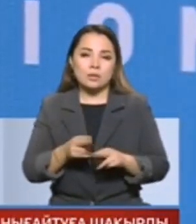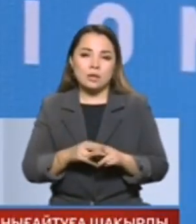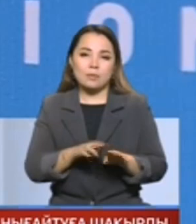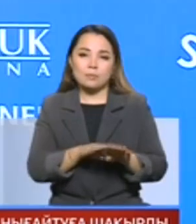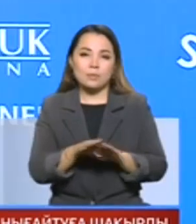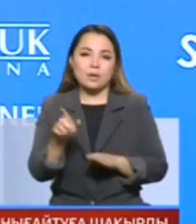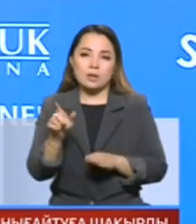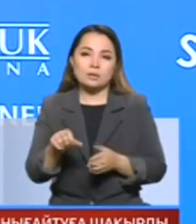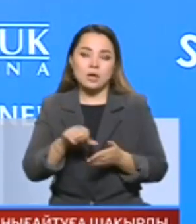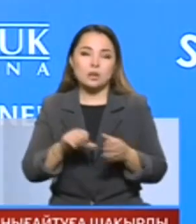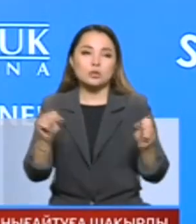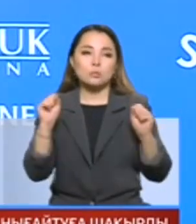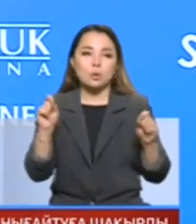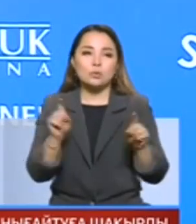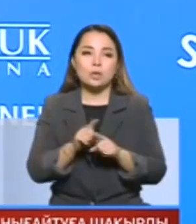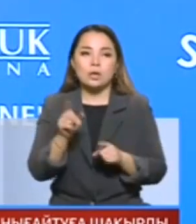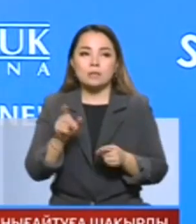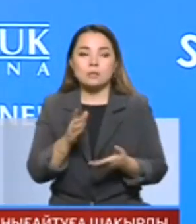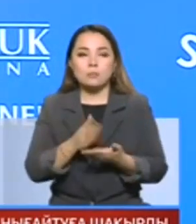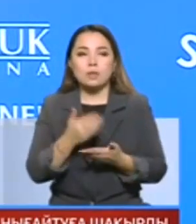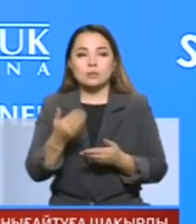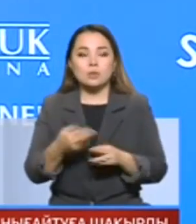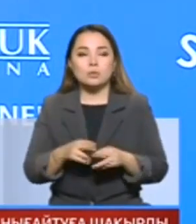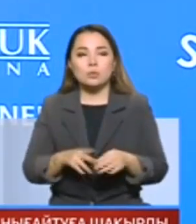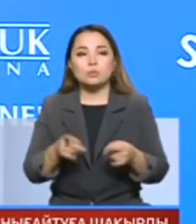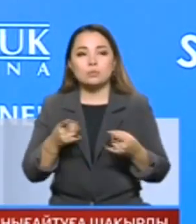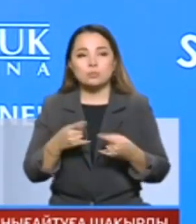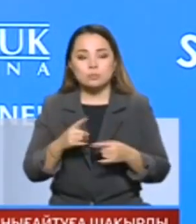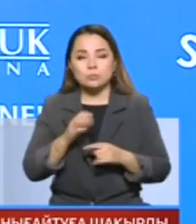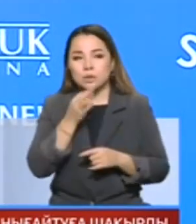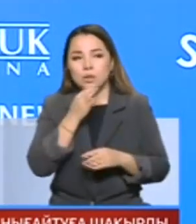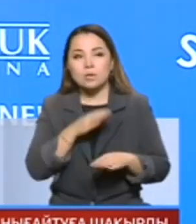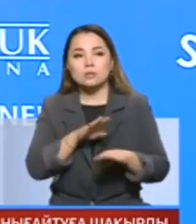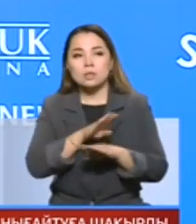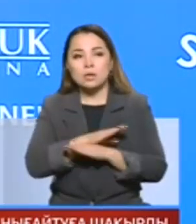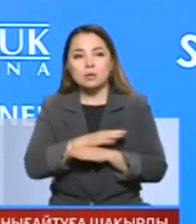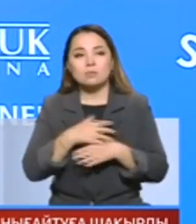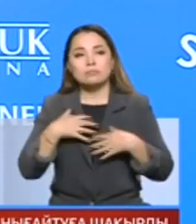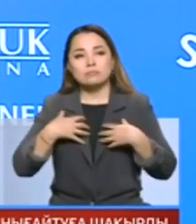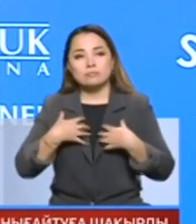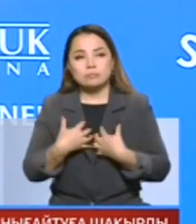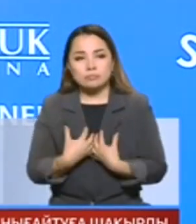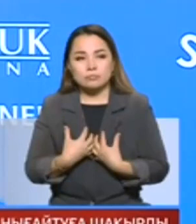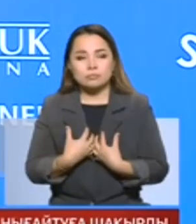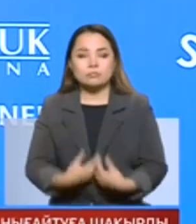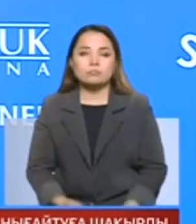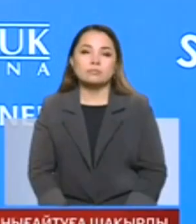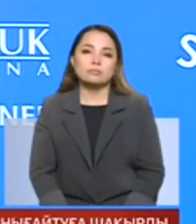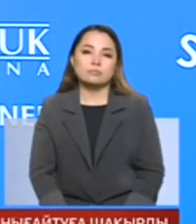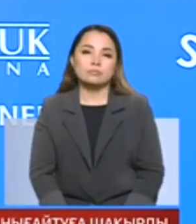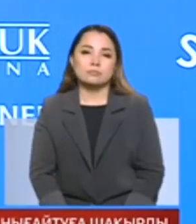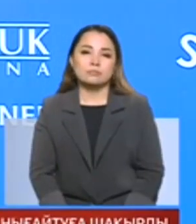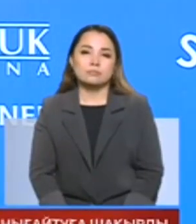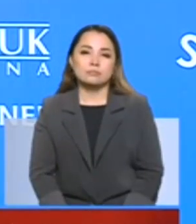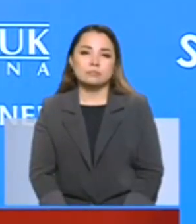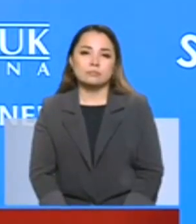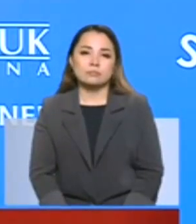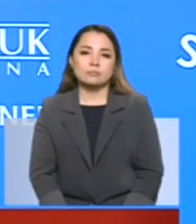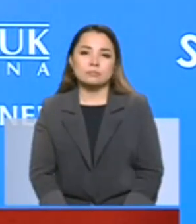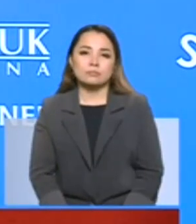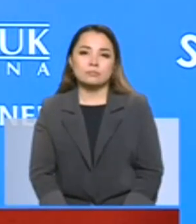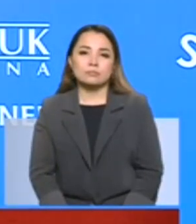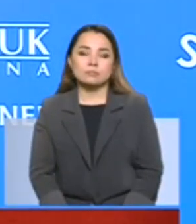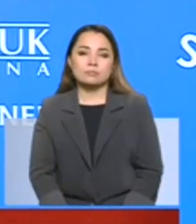бірегей адам, бірегей спортшы болған еді. Оның бұл дүниеден мұнша ерте өткені қабырғамызды қайыстырады. Конечно, весь мир